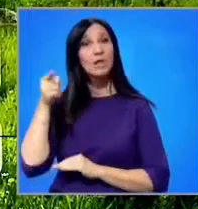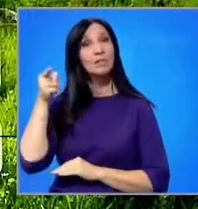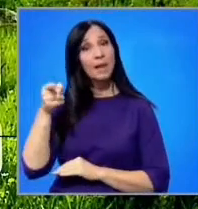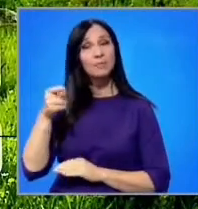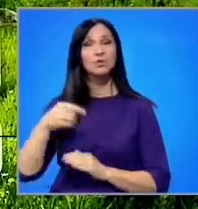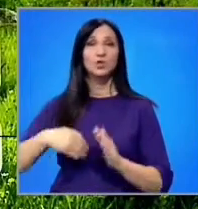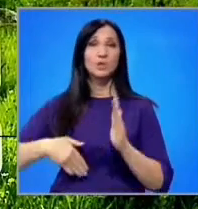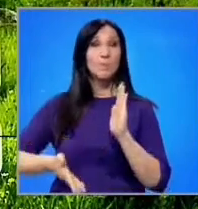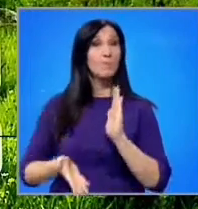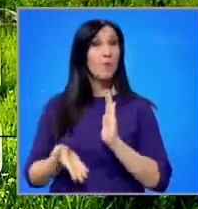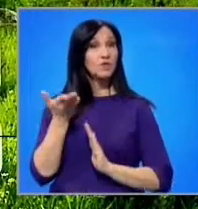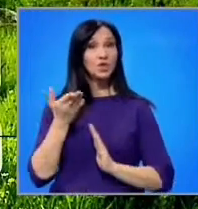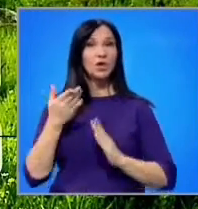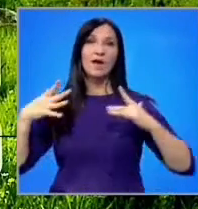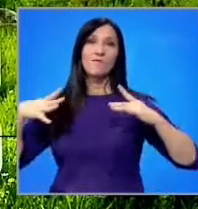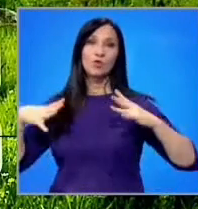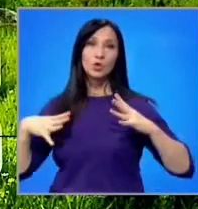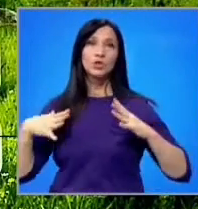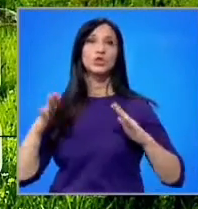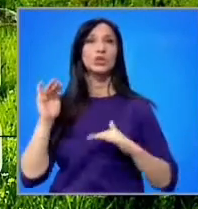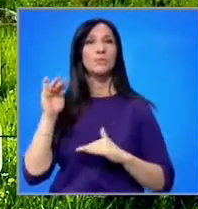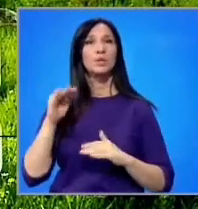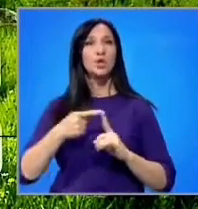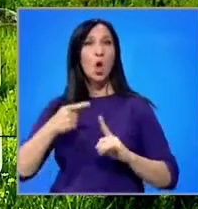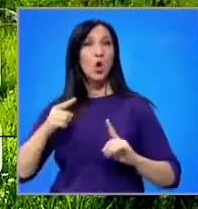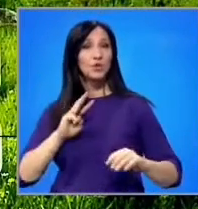там ще се повишат, и в курортите ще са